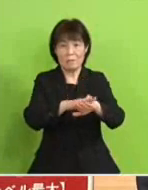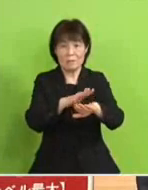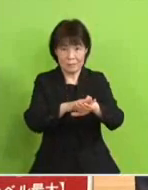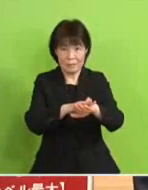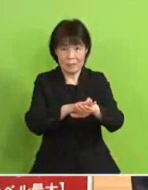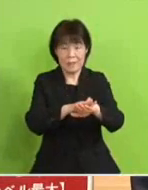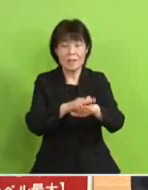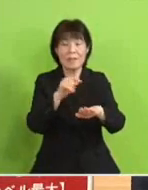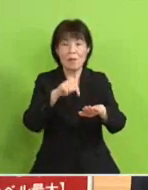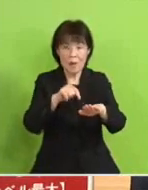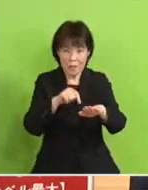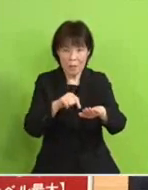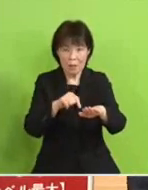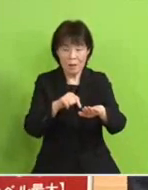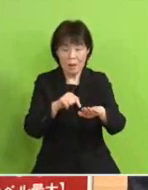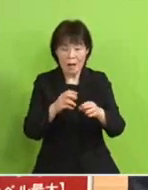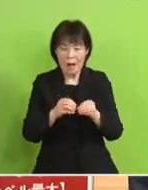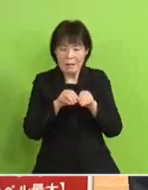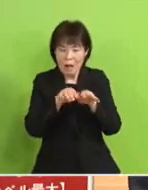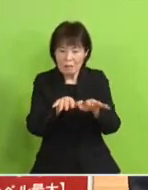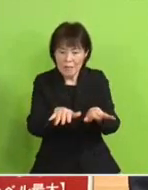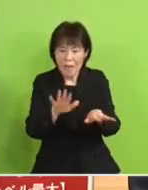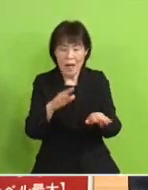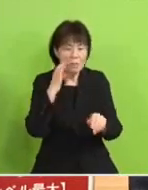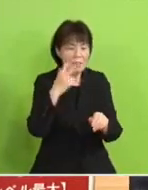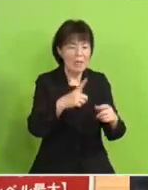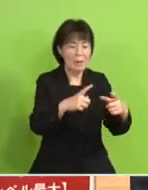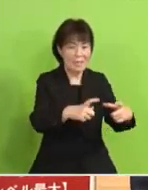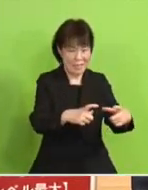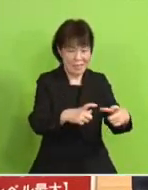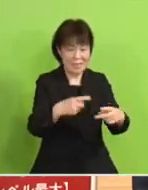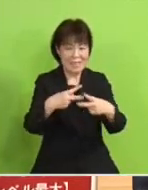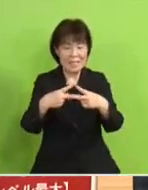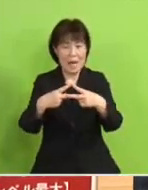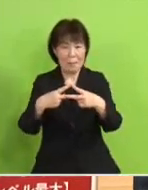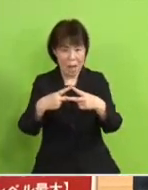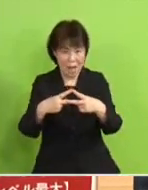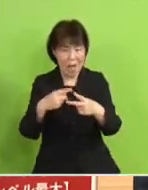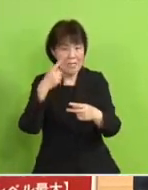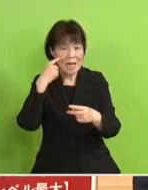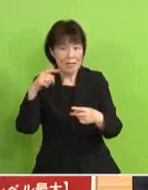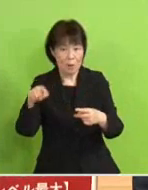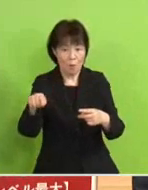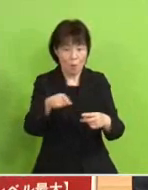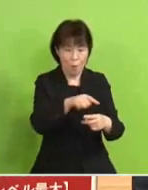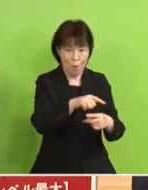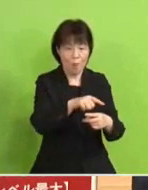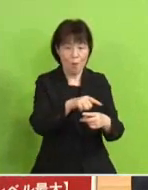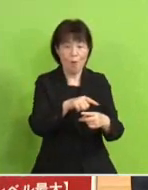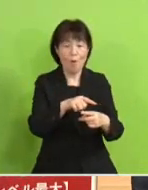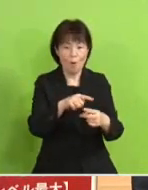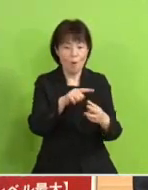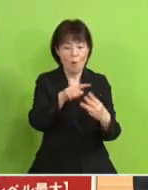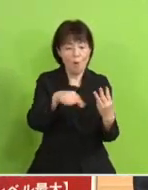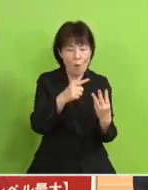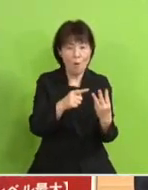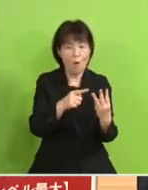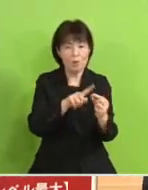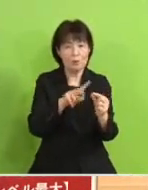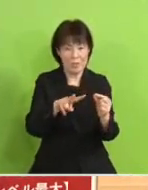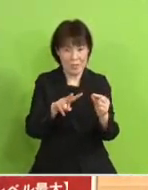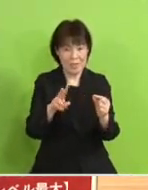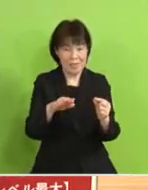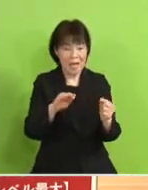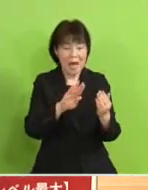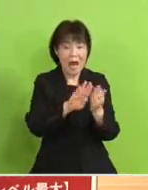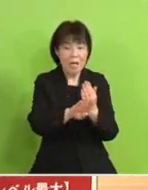染の拡大が見えている松山市、新居浜市、西条市を皮切りに、後